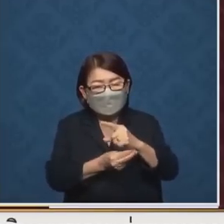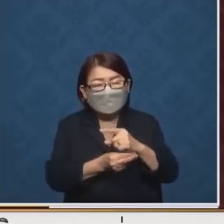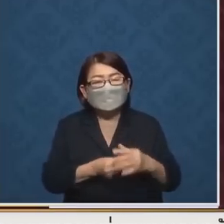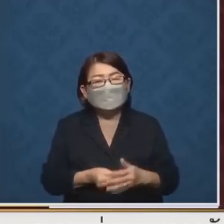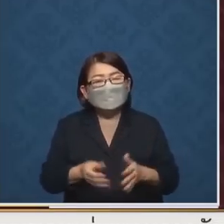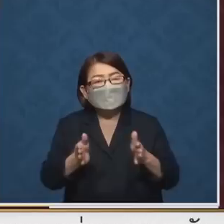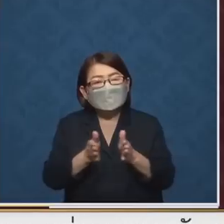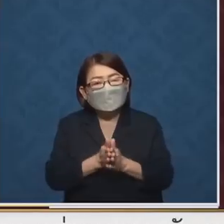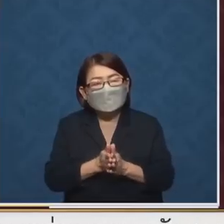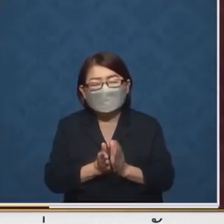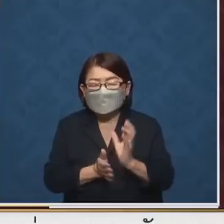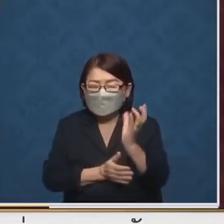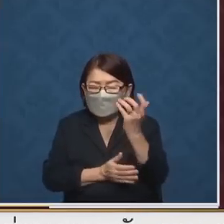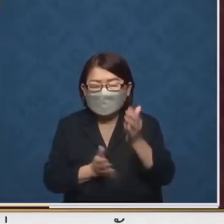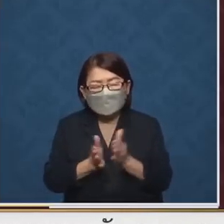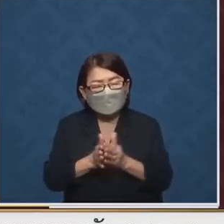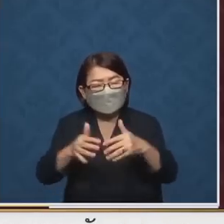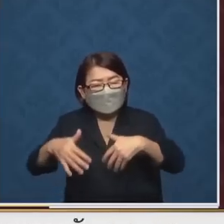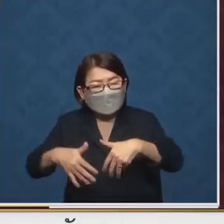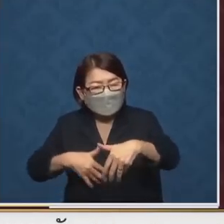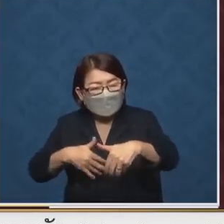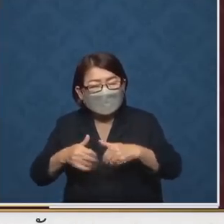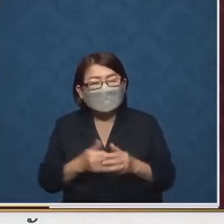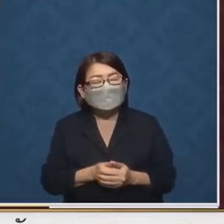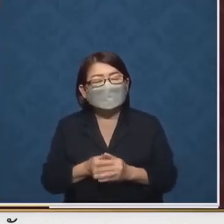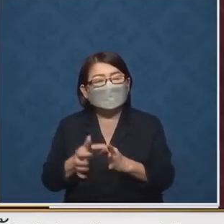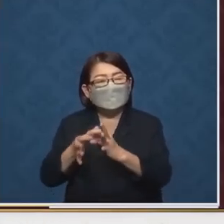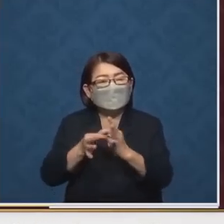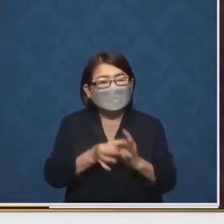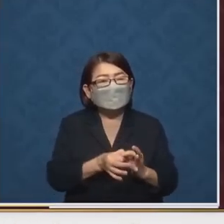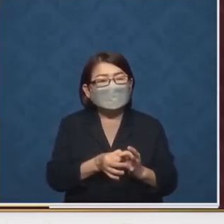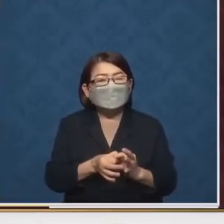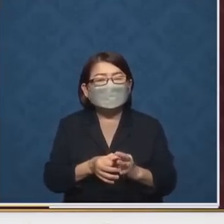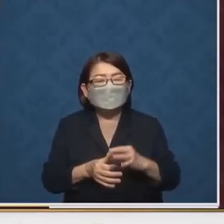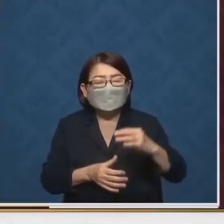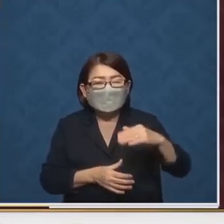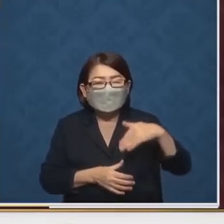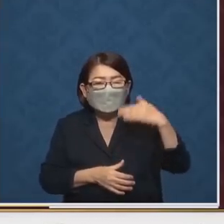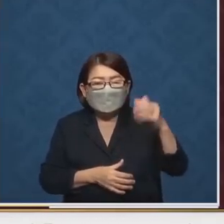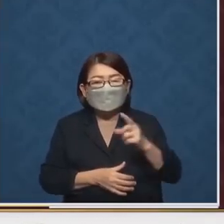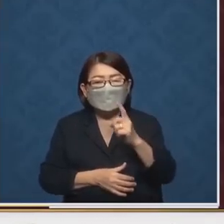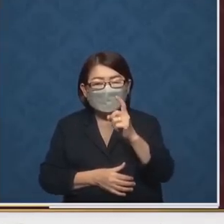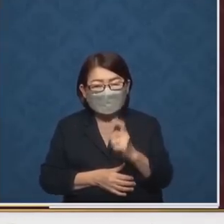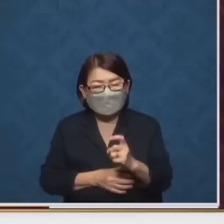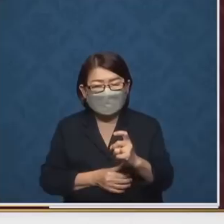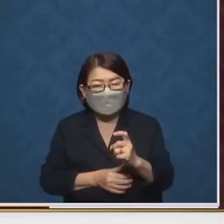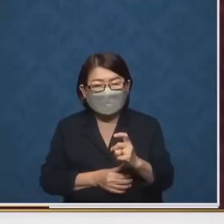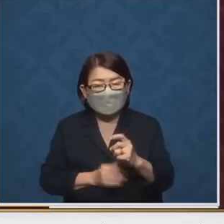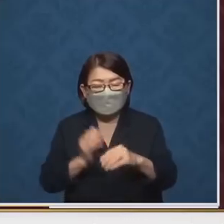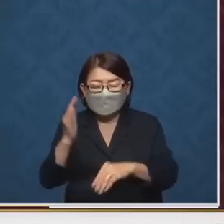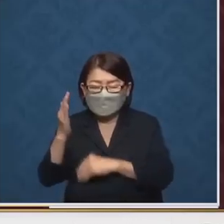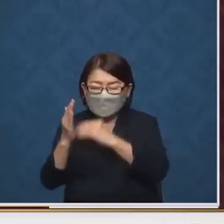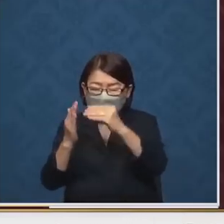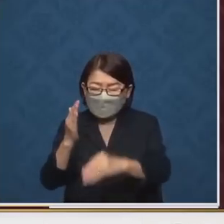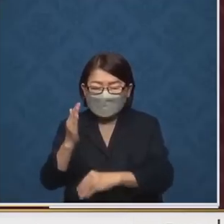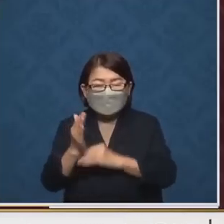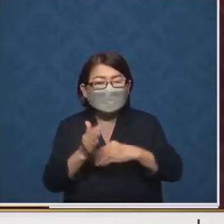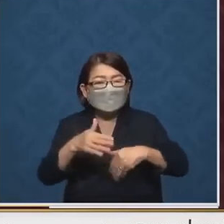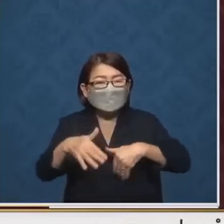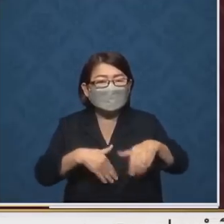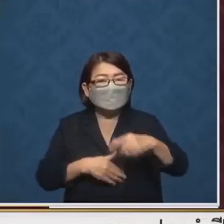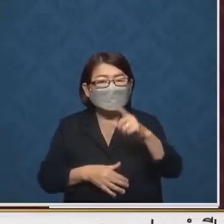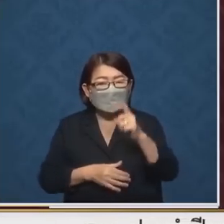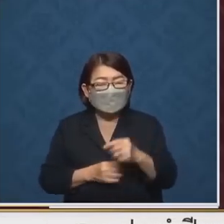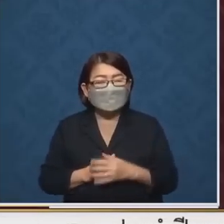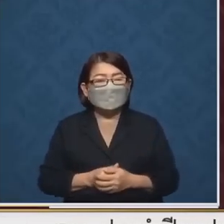ทั้งจุลภาคปากท้องและโยงเข้มาสู่ความตายของคนไทยทั้งประเทศถ้าสั้น